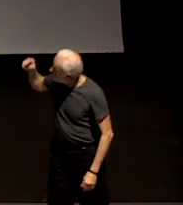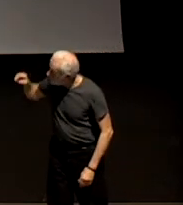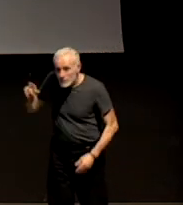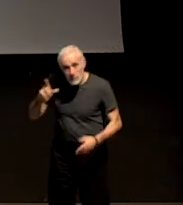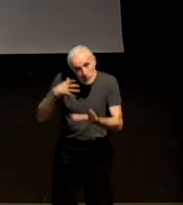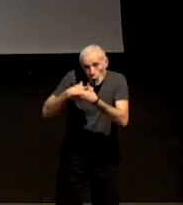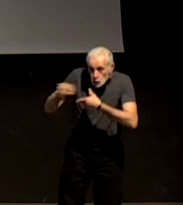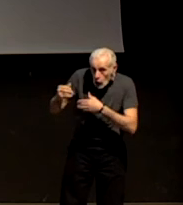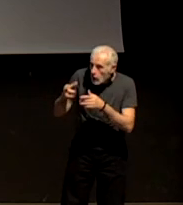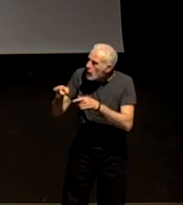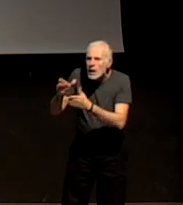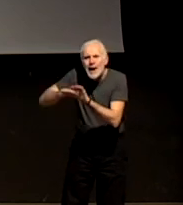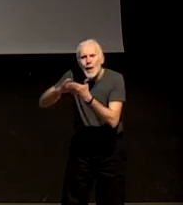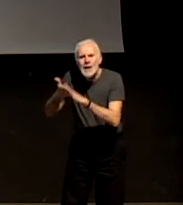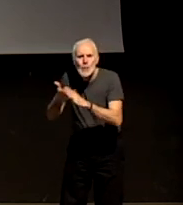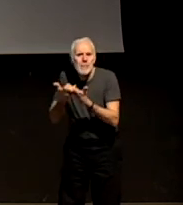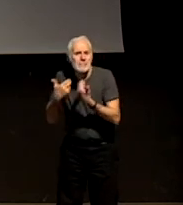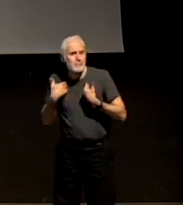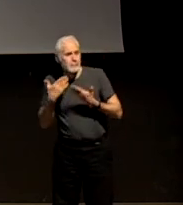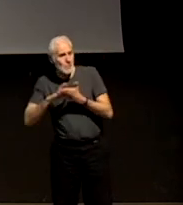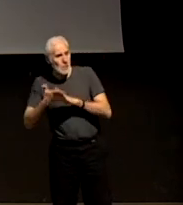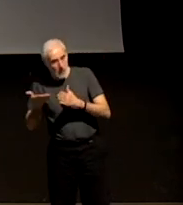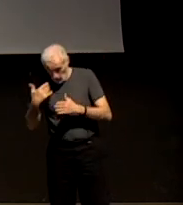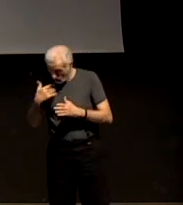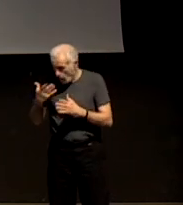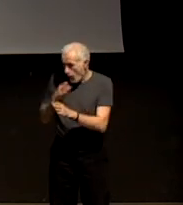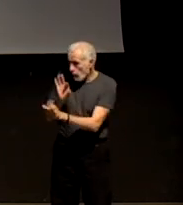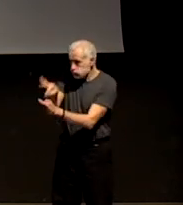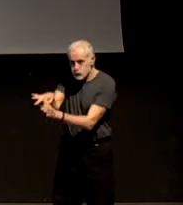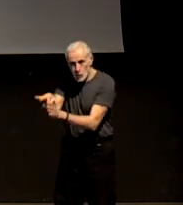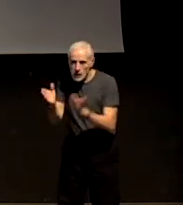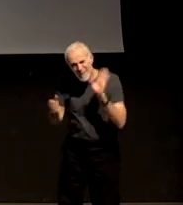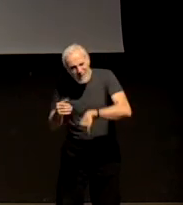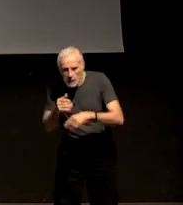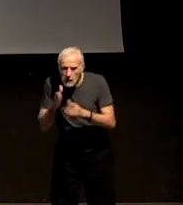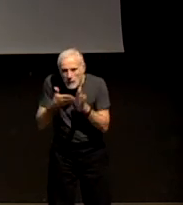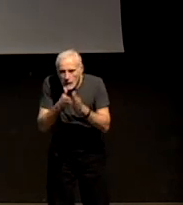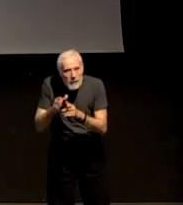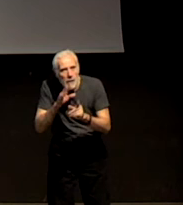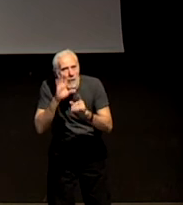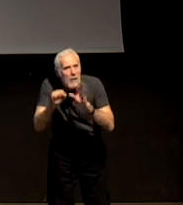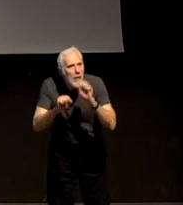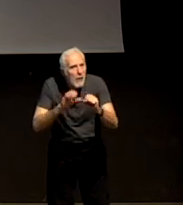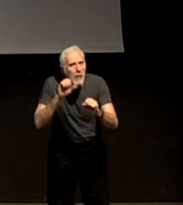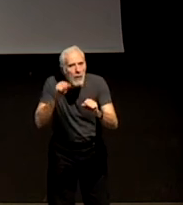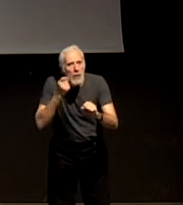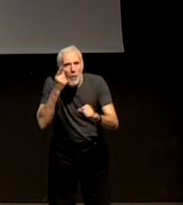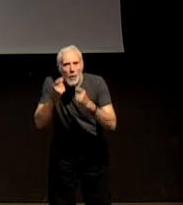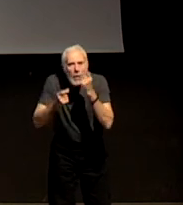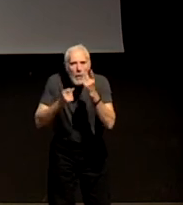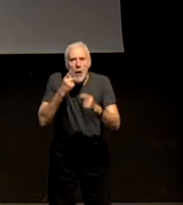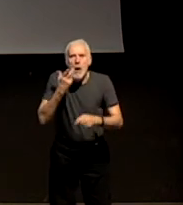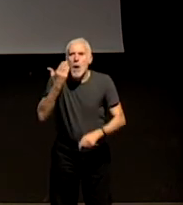midi pyrénées avec la lpo pour découvrir toute cette vie qui est qui autour de nous et favoriser le le maintien de ces espèces